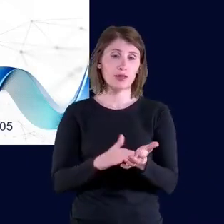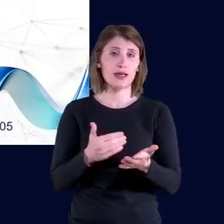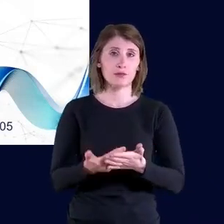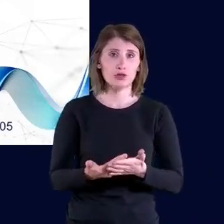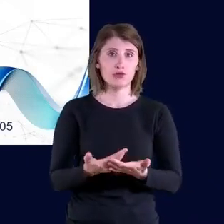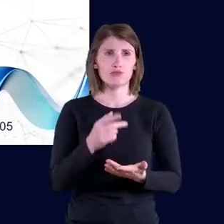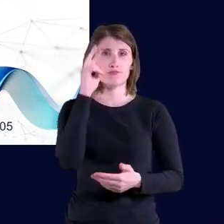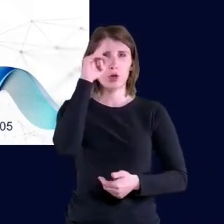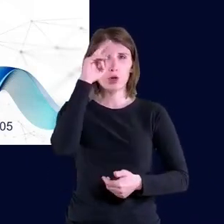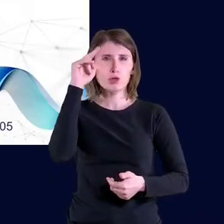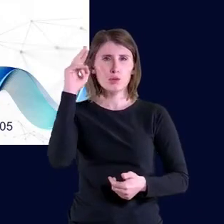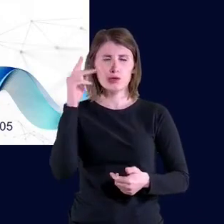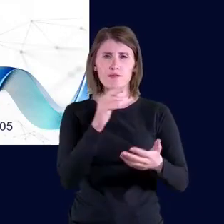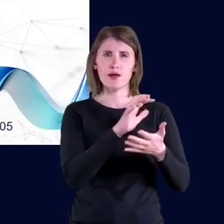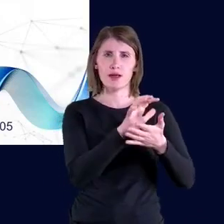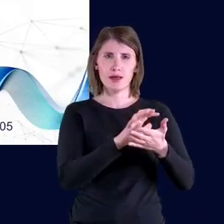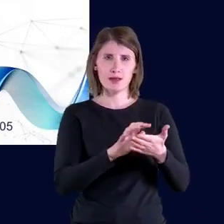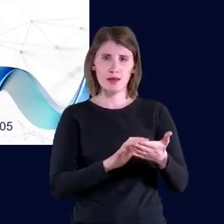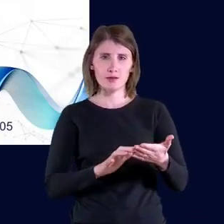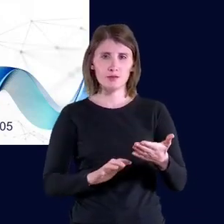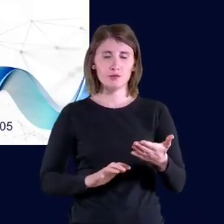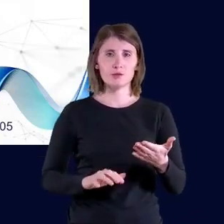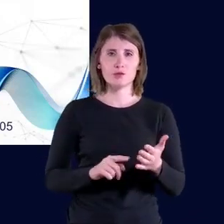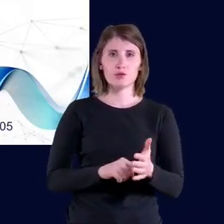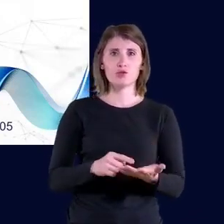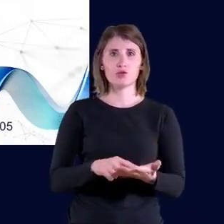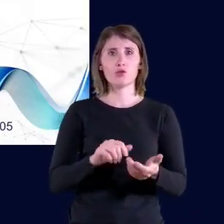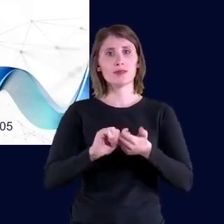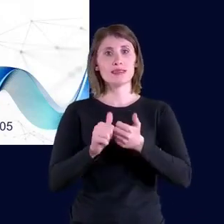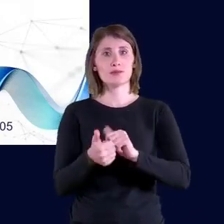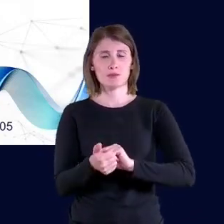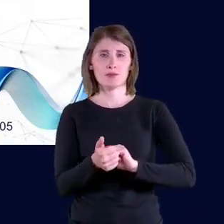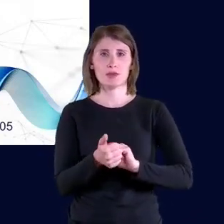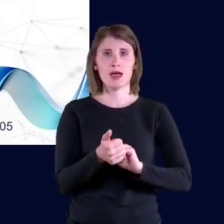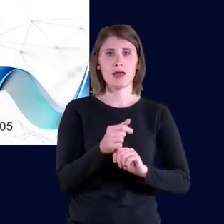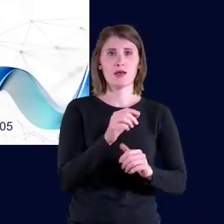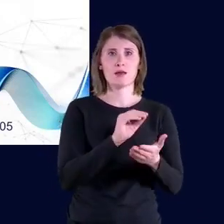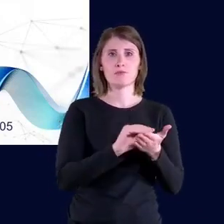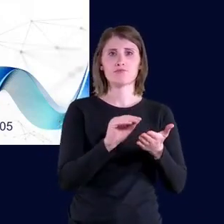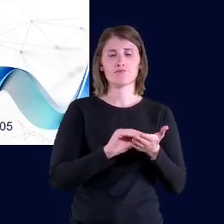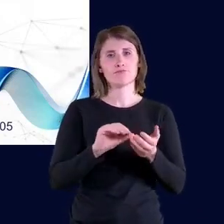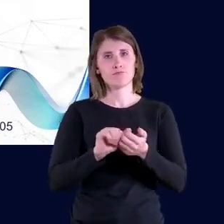jak rozpoznawanie tekstu konwersja danych źródłowych